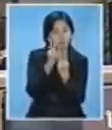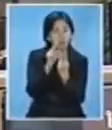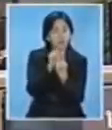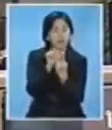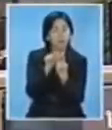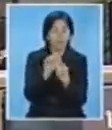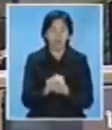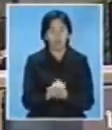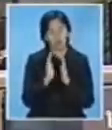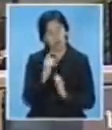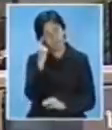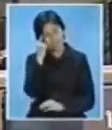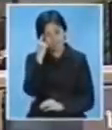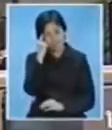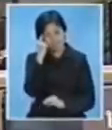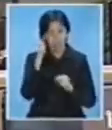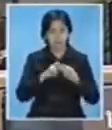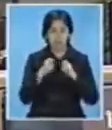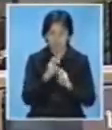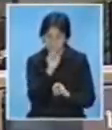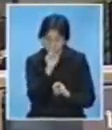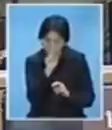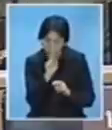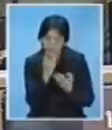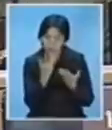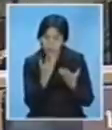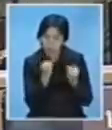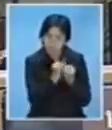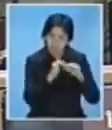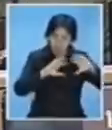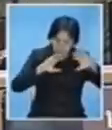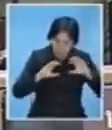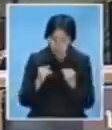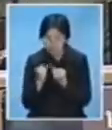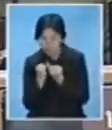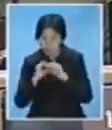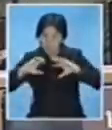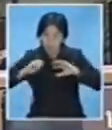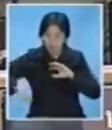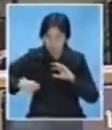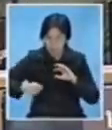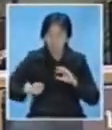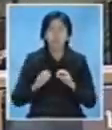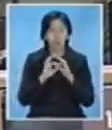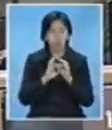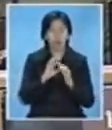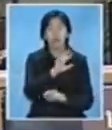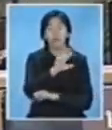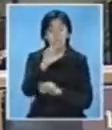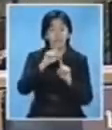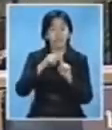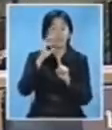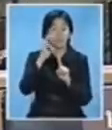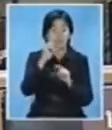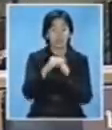งทำให้เกิดประเด็นของการขัดกันแห่งผลประโยชน์อย่างชัดเจนดังตัวอย่างของปรากฏการณ์ในวันที่3กรกฎ